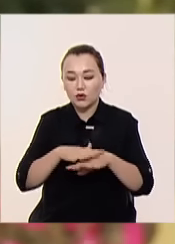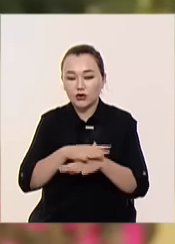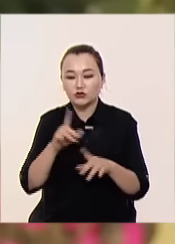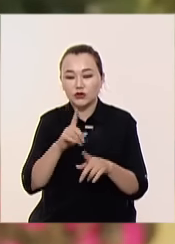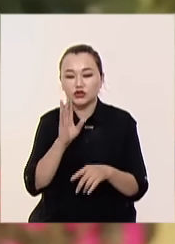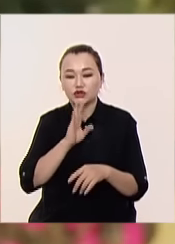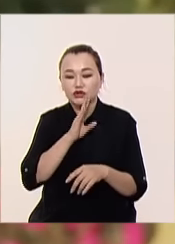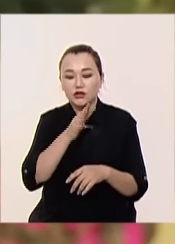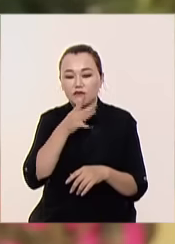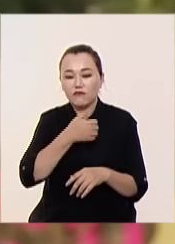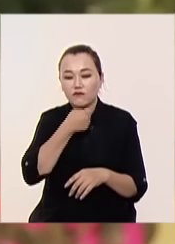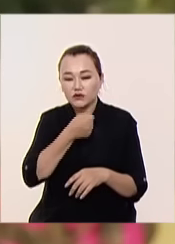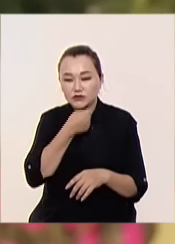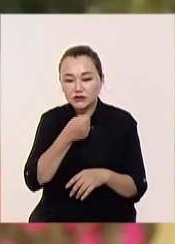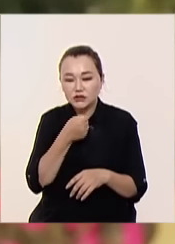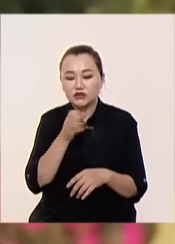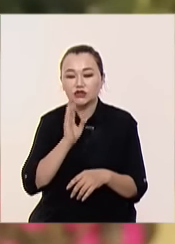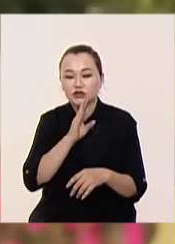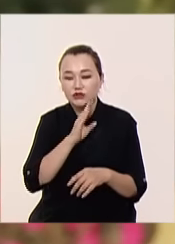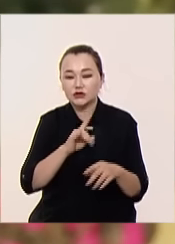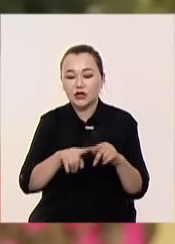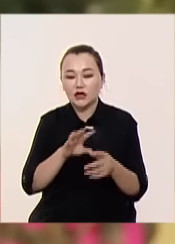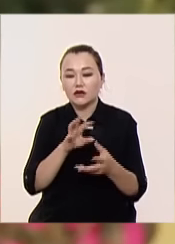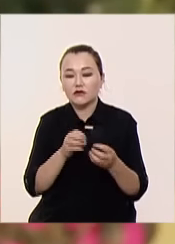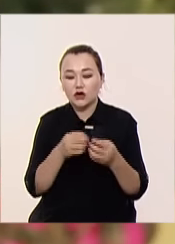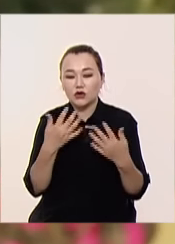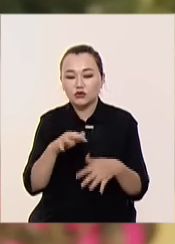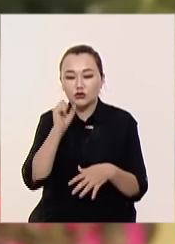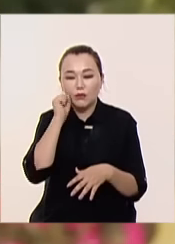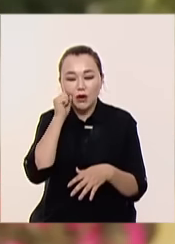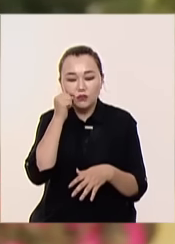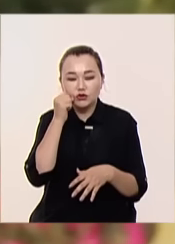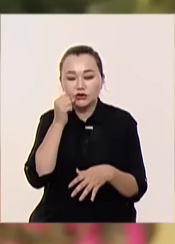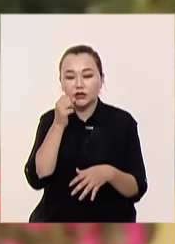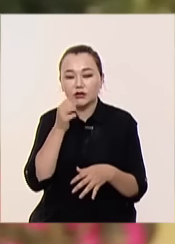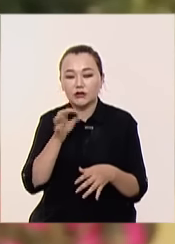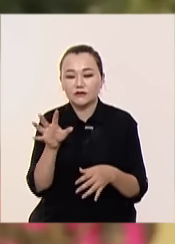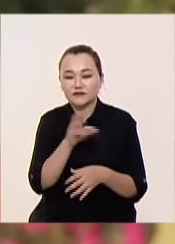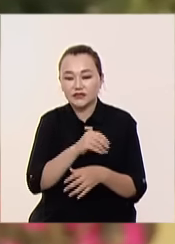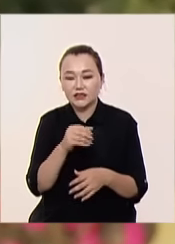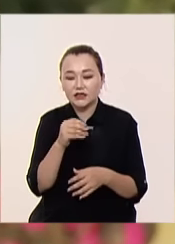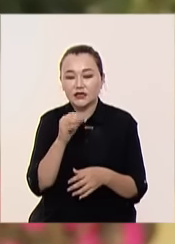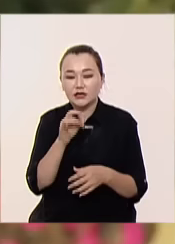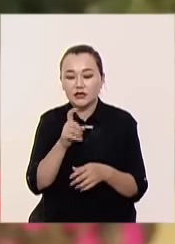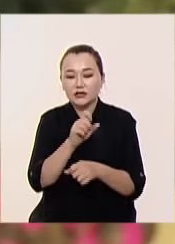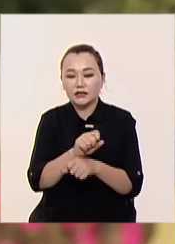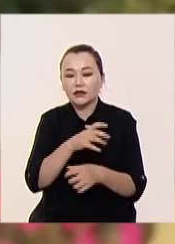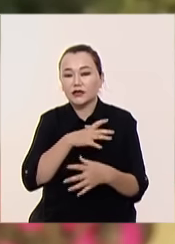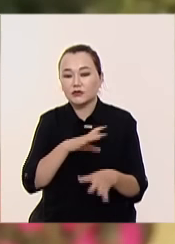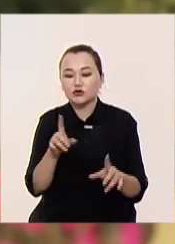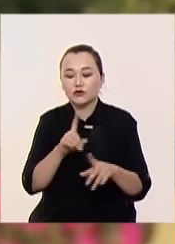женщины в возрасте, женщины, скорее всего, уже бабушки. И их даже не остановил тот факт,